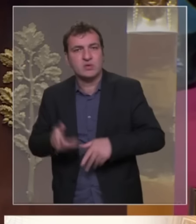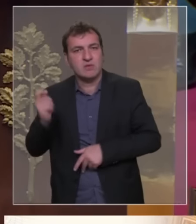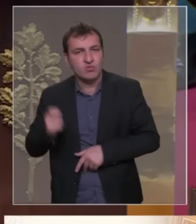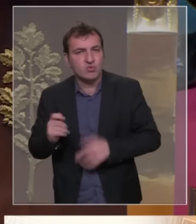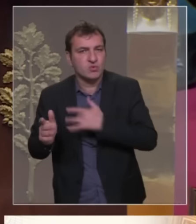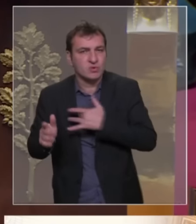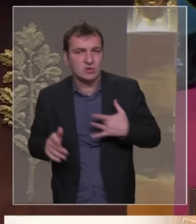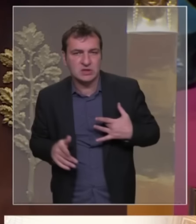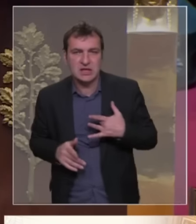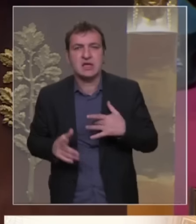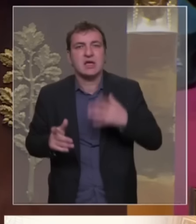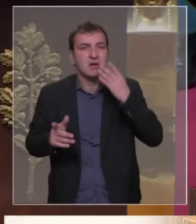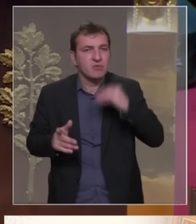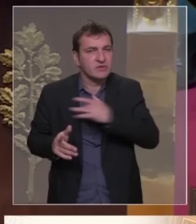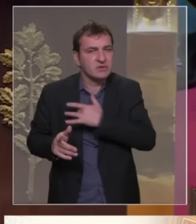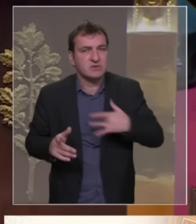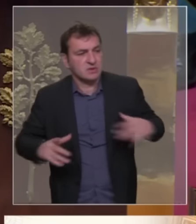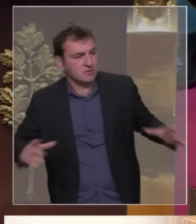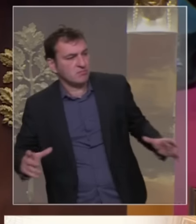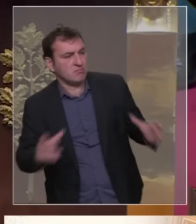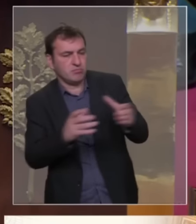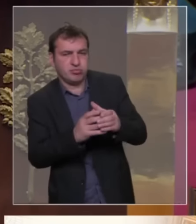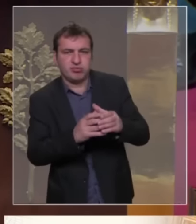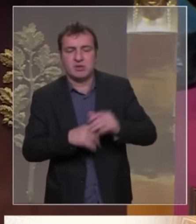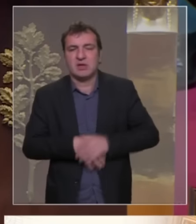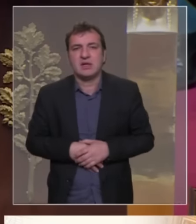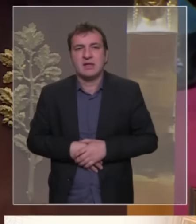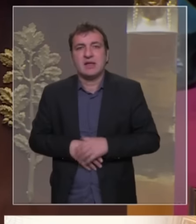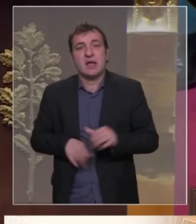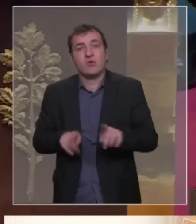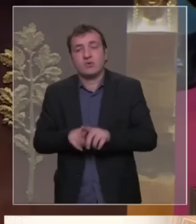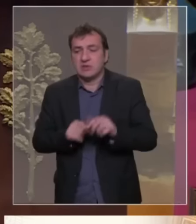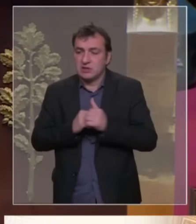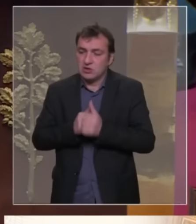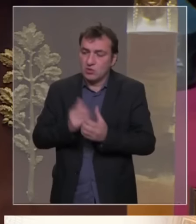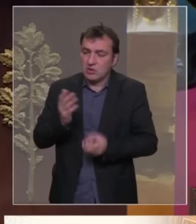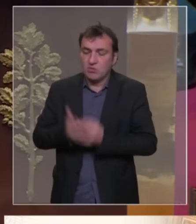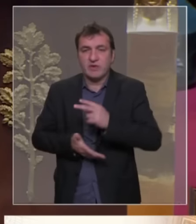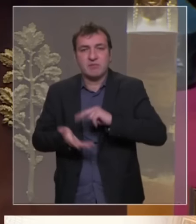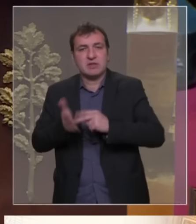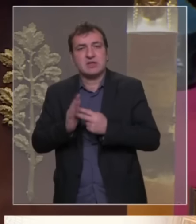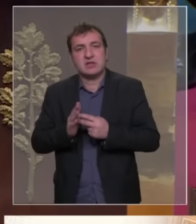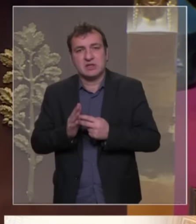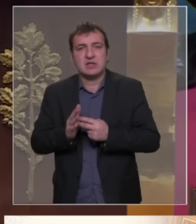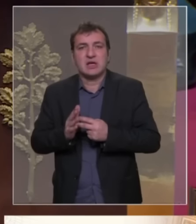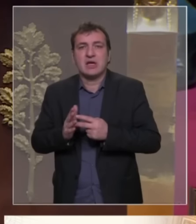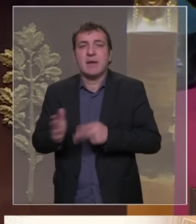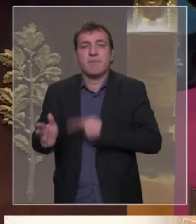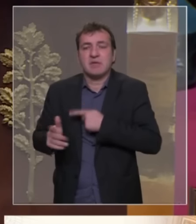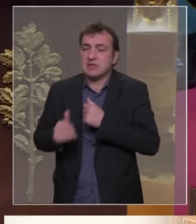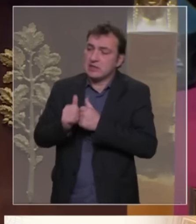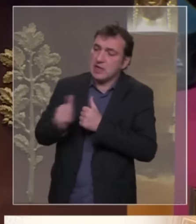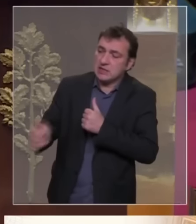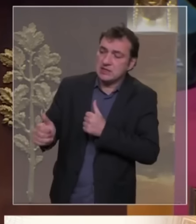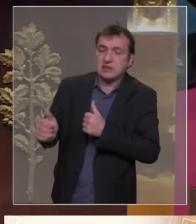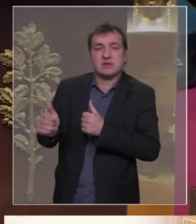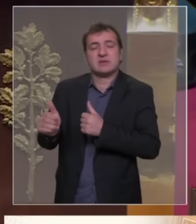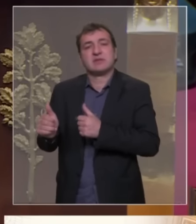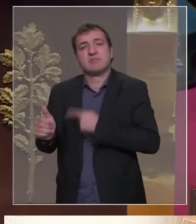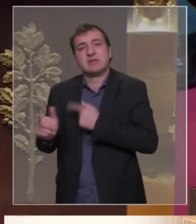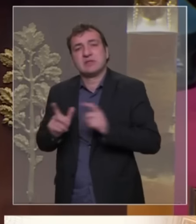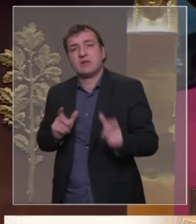professionnels de santé. Nous allons nous appuyer sur les nouvelles technologies, la télémédecine, la télésurveillance, le recours à l'intelligence